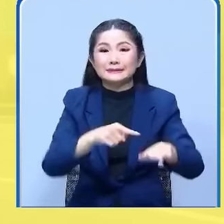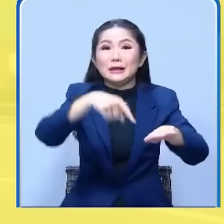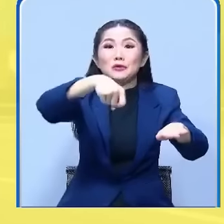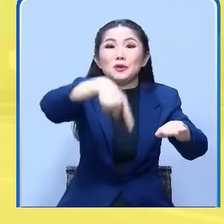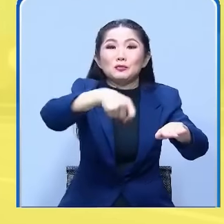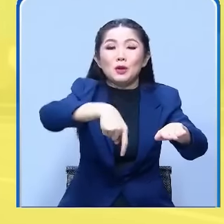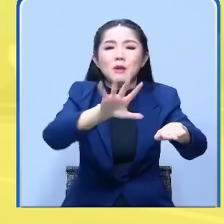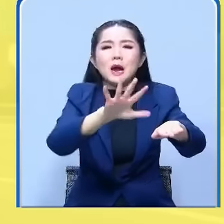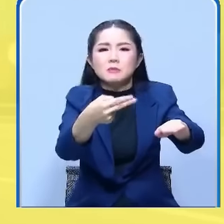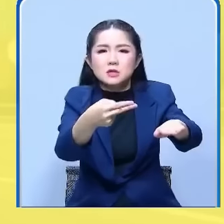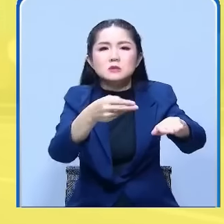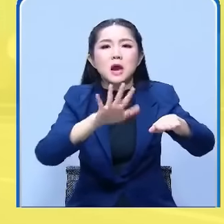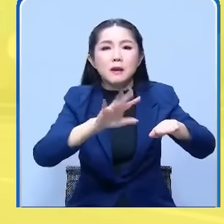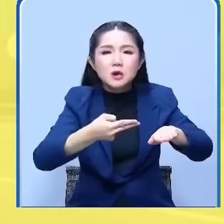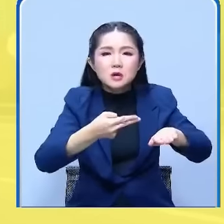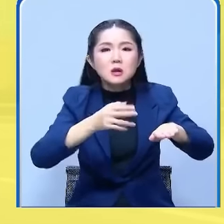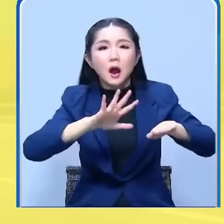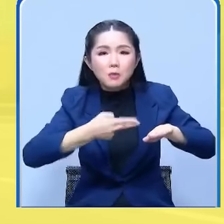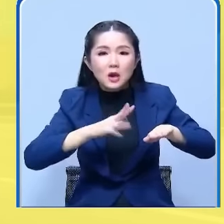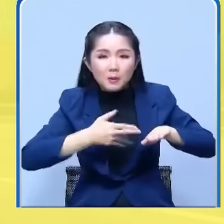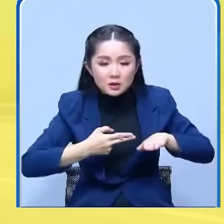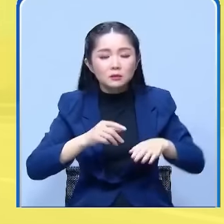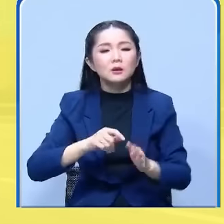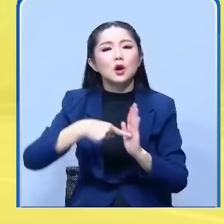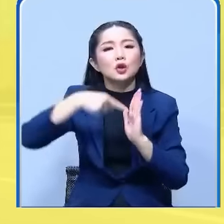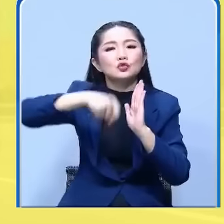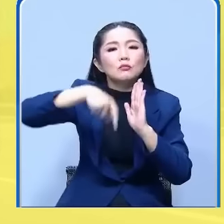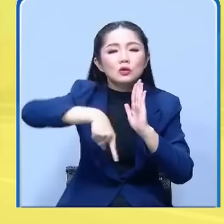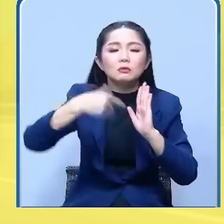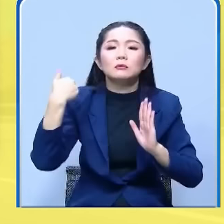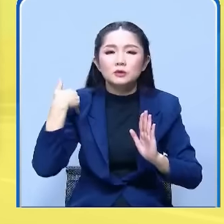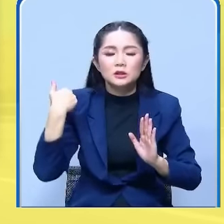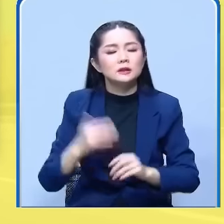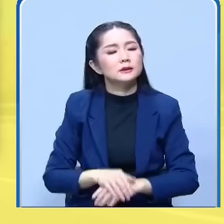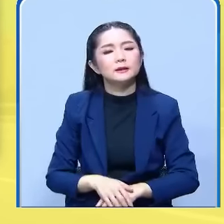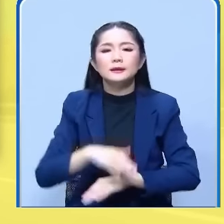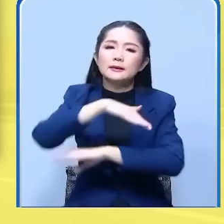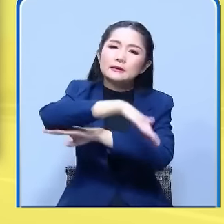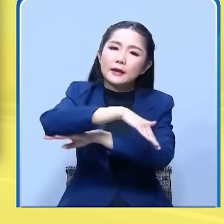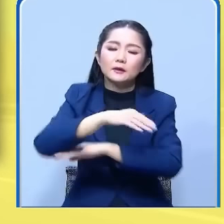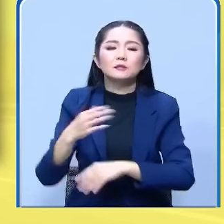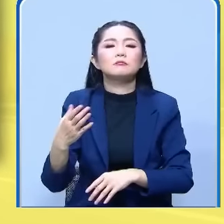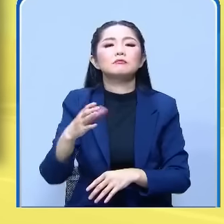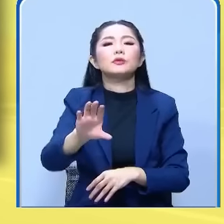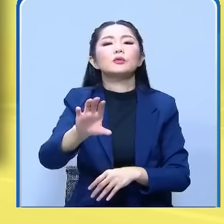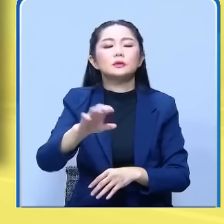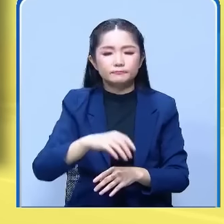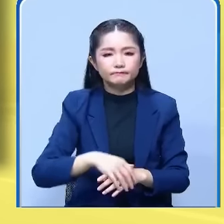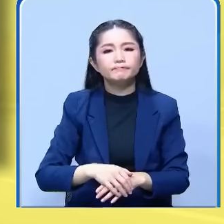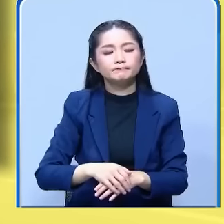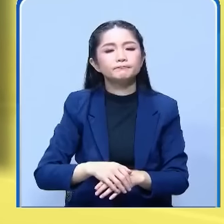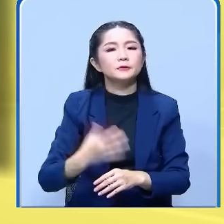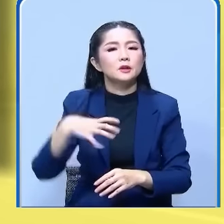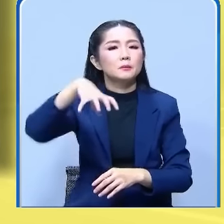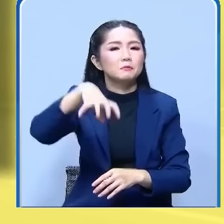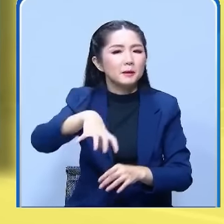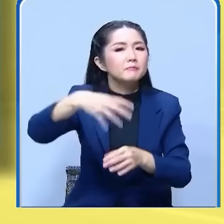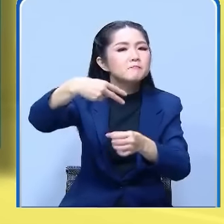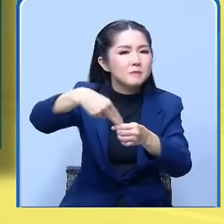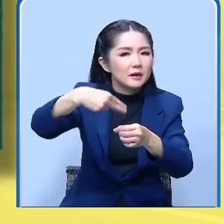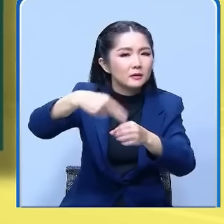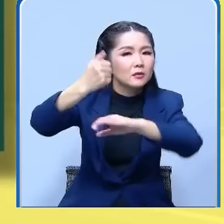บาทหลังจากนั้นค่ะช่วงเย็นคุณบุ๋มก็โพสต์อีกนะคะบอกว่าได้รับการติดต่อจากผู้บริหารปั๊มน้ำมันและเขาบ